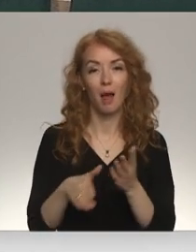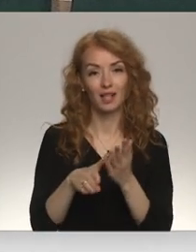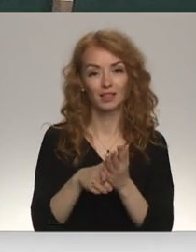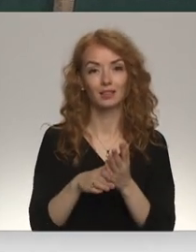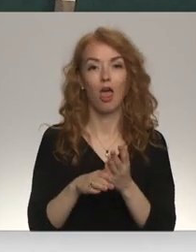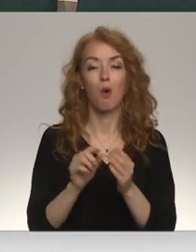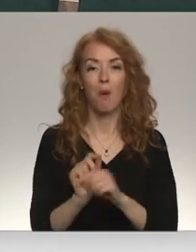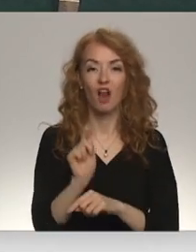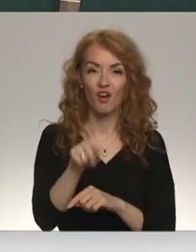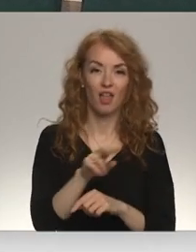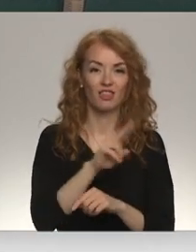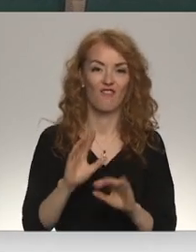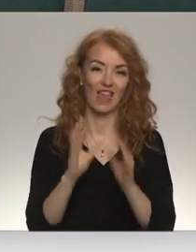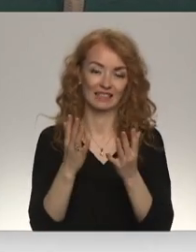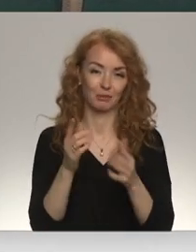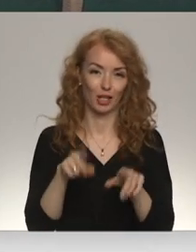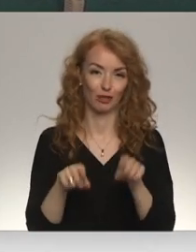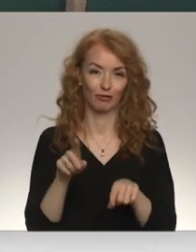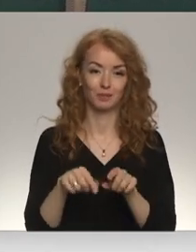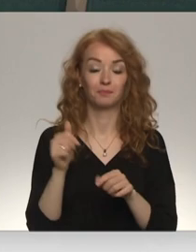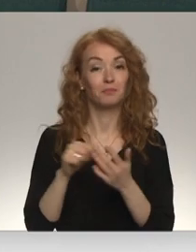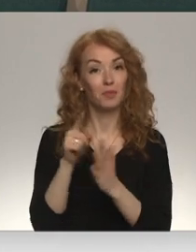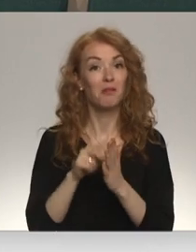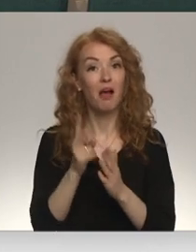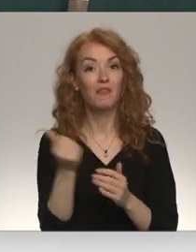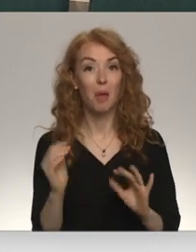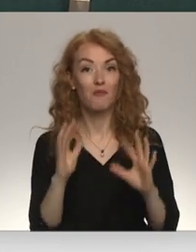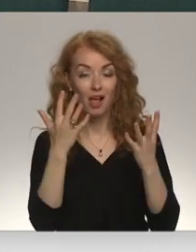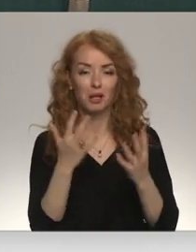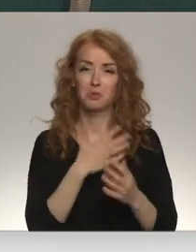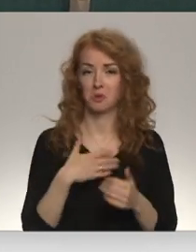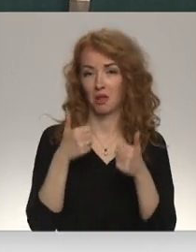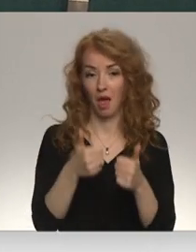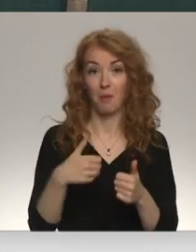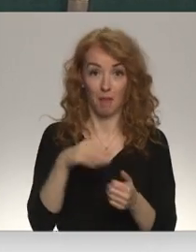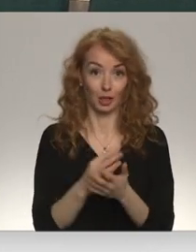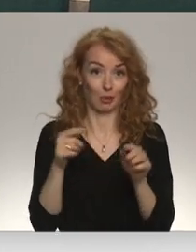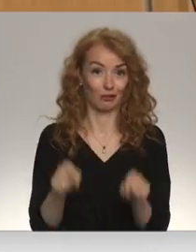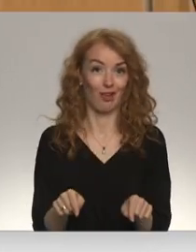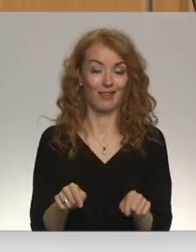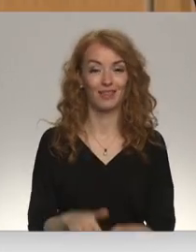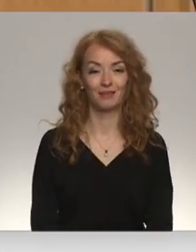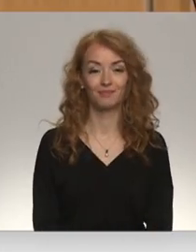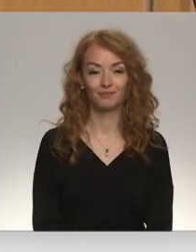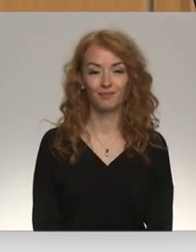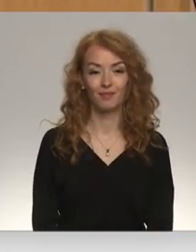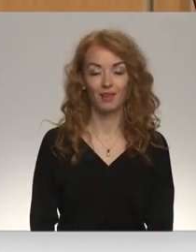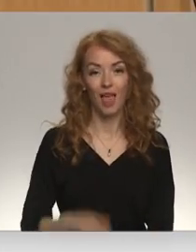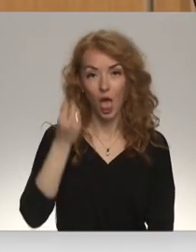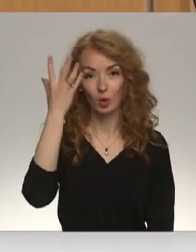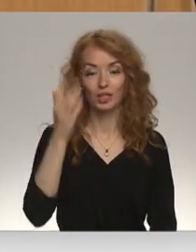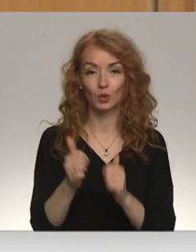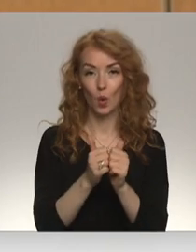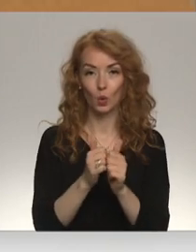pārvarēt neveiksmītes. Kā viņam gāju? Tie ir labi gāju. Ja mēs esam šeit, tie ir labi. Erudīcijas konkursu